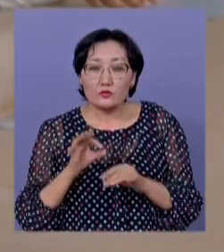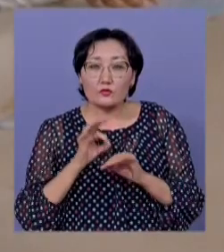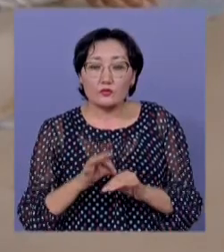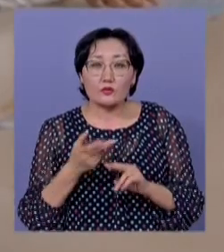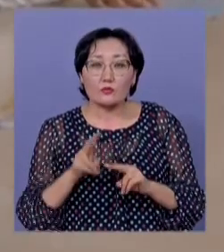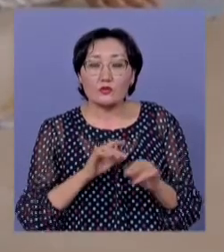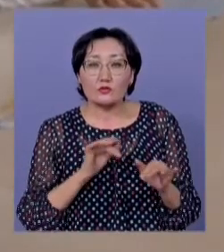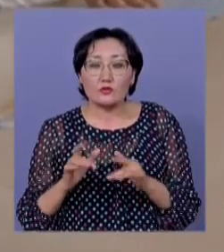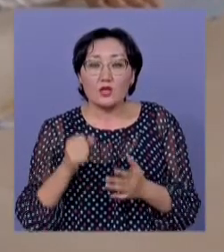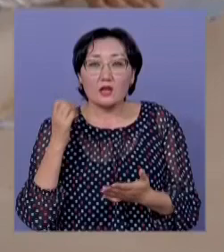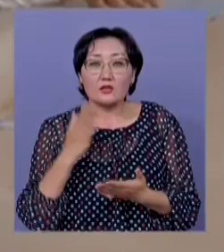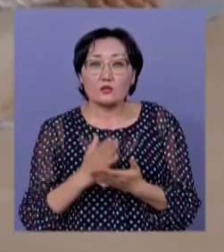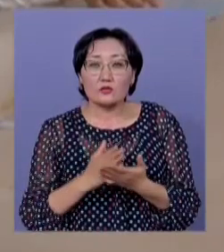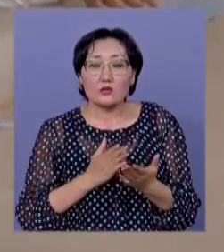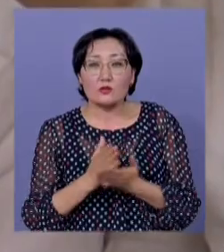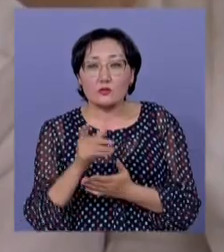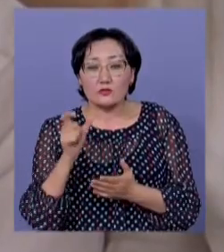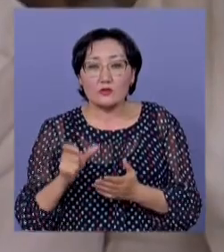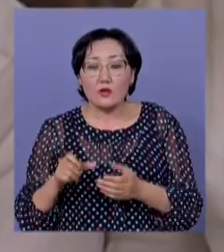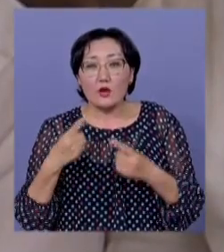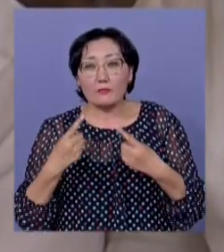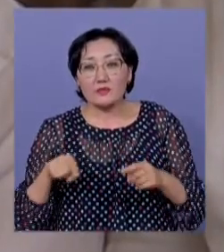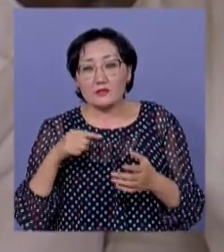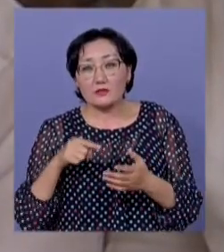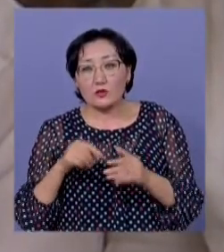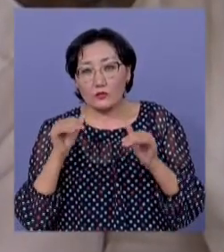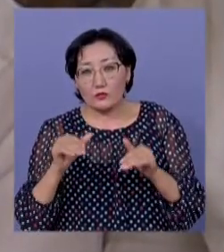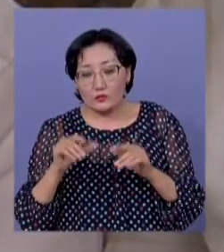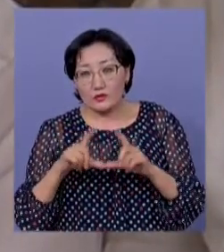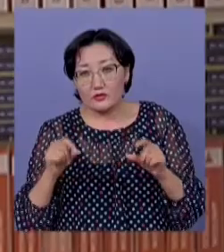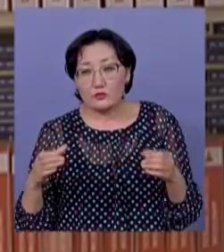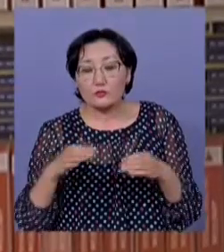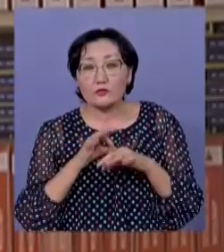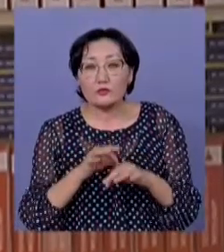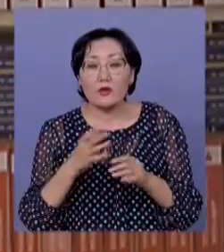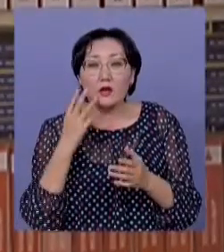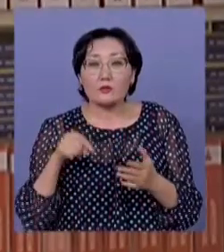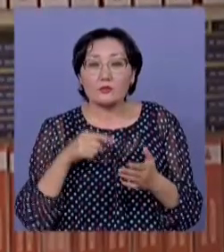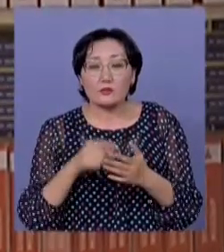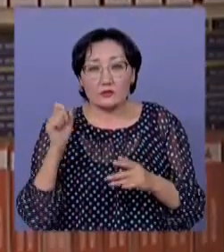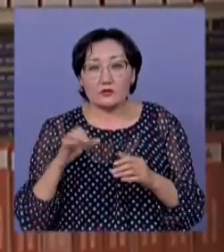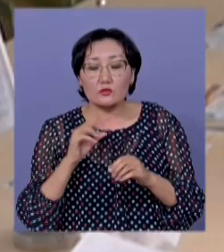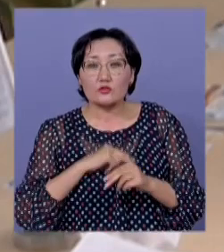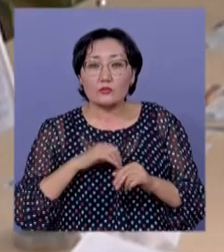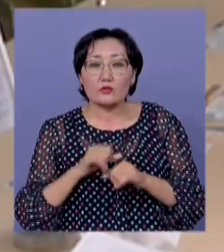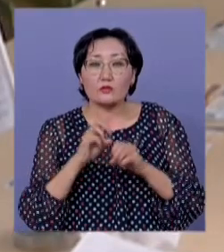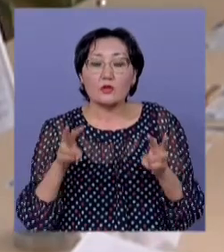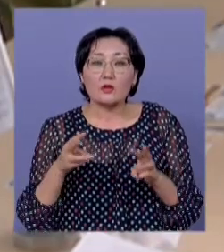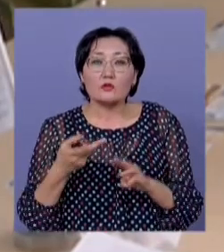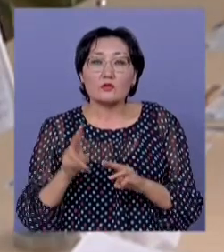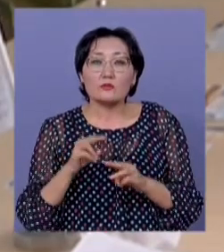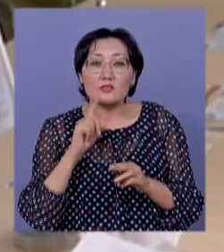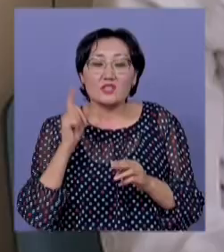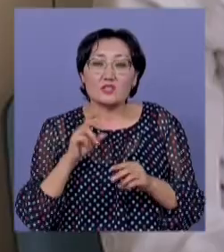Мұндай шараларды орталық қызметкерлері қаладағы басқа да білім ордаларында ұйымдастырады. Алматы қаласындағы жұмыспен қамту орталығымен қолға алынған